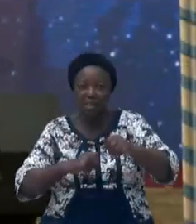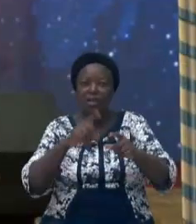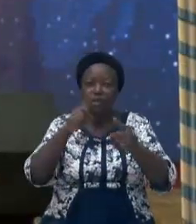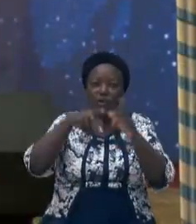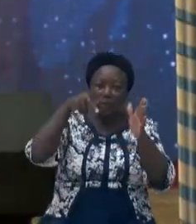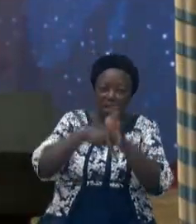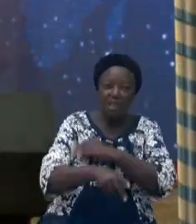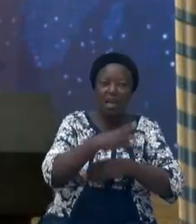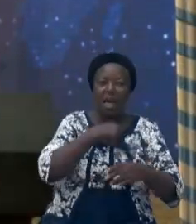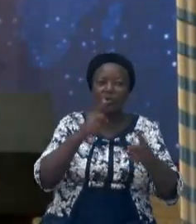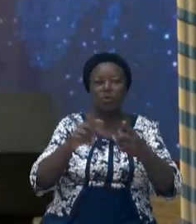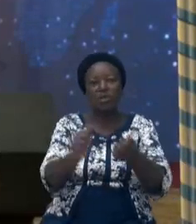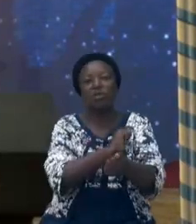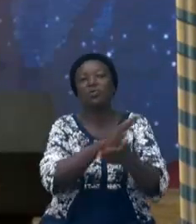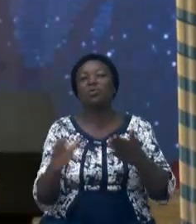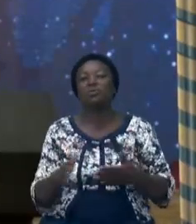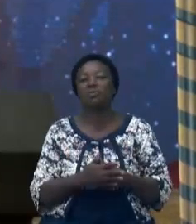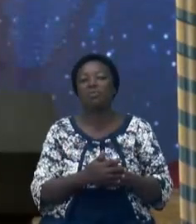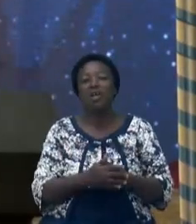que pour dérober